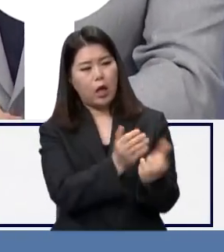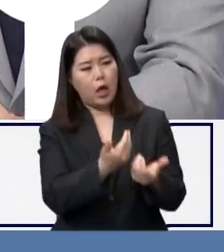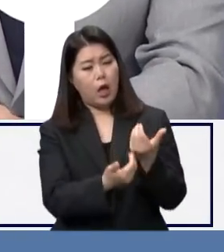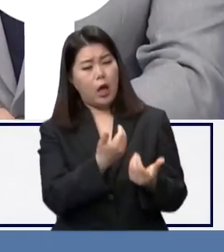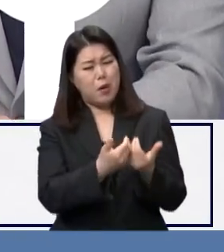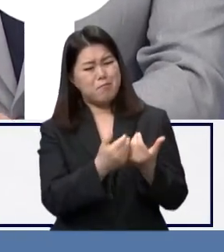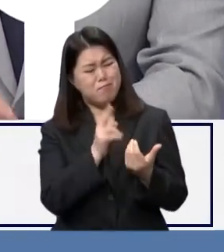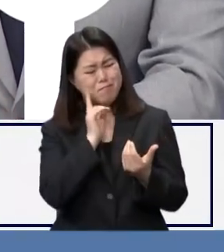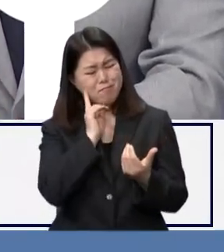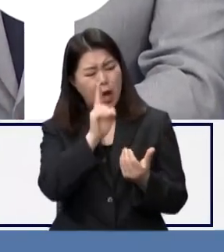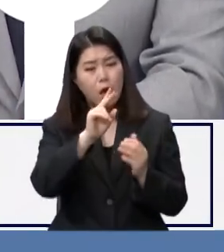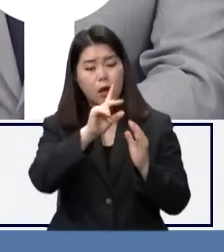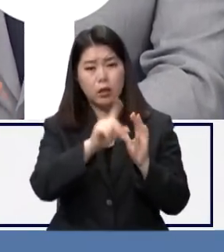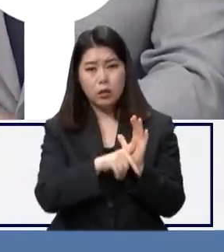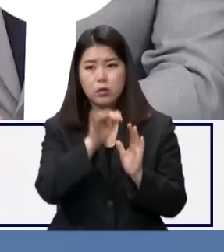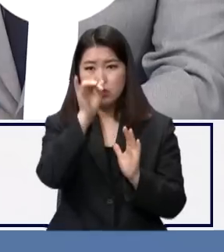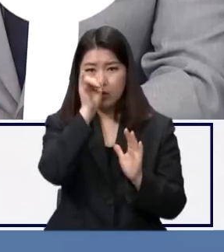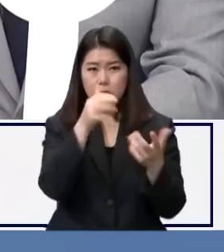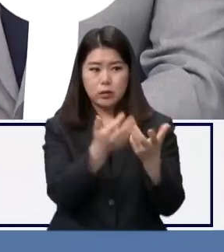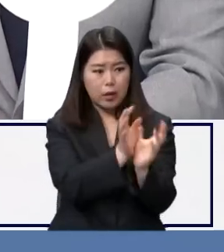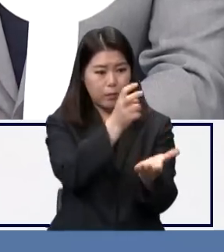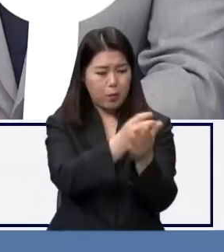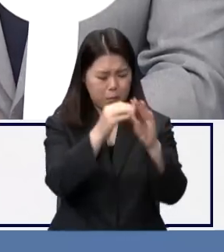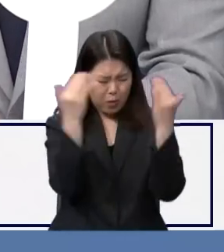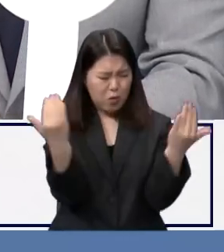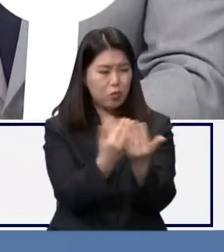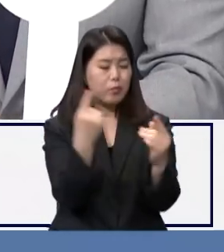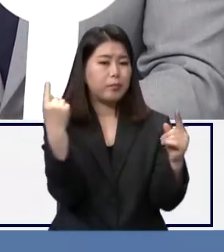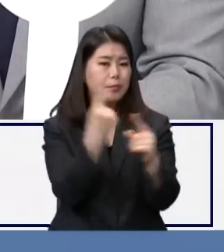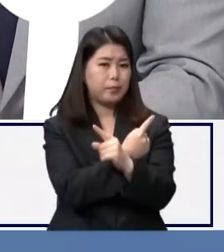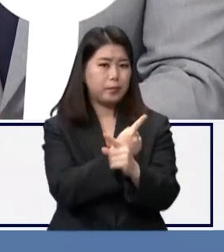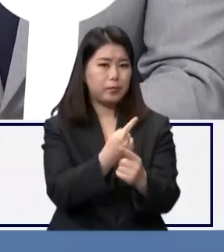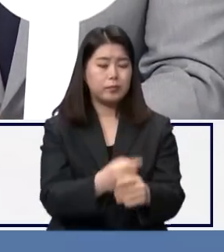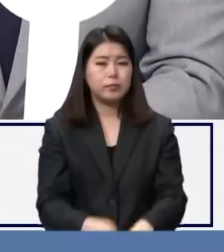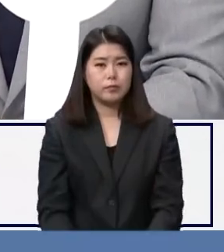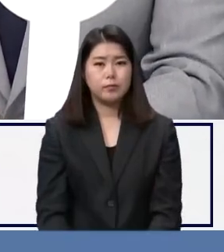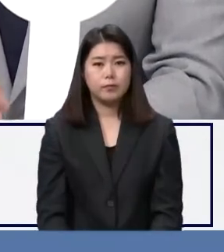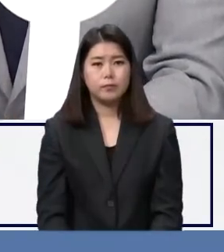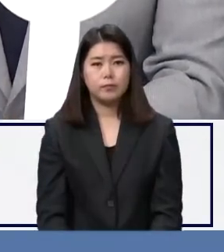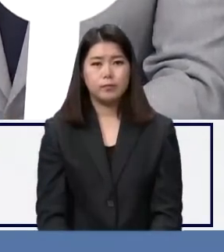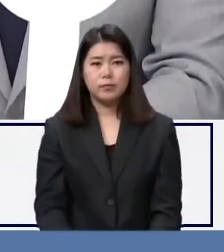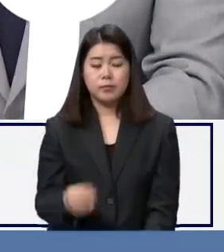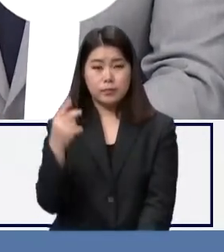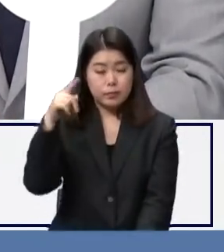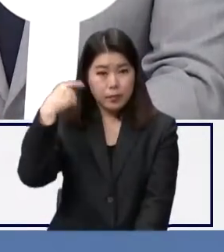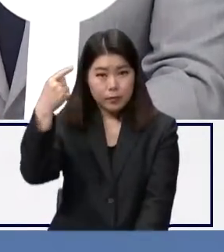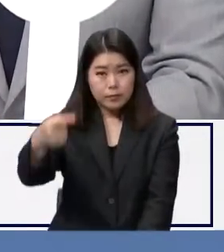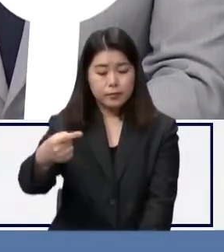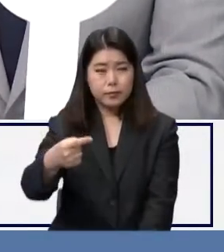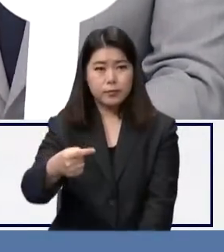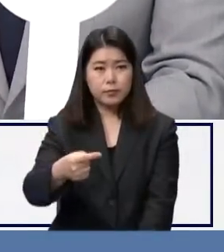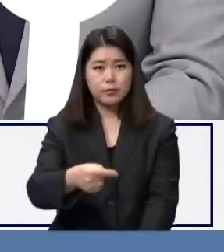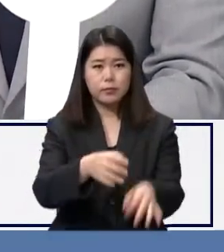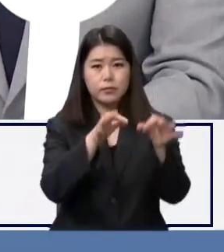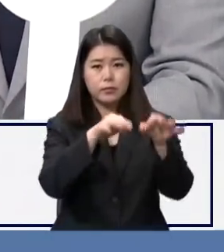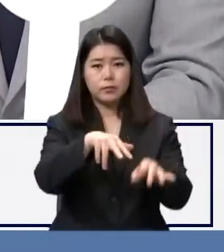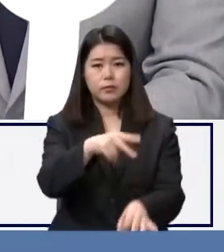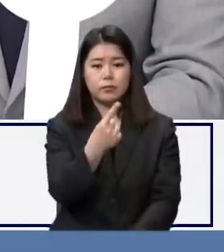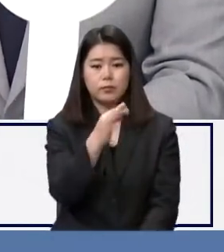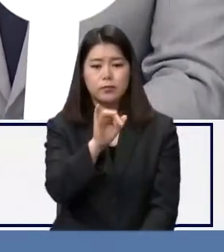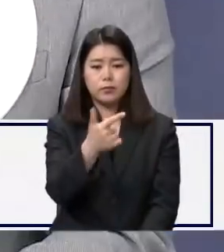그 당시에 당원을 다 뜯어고쳐버려서 김상곤 혁신위를 뛰어요 그러고 나서 이듬해에는 김종인